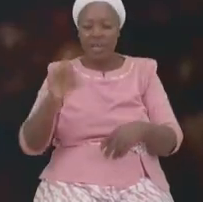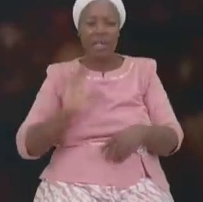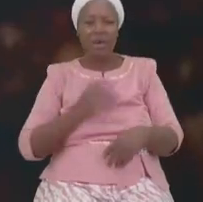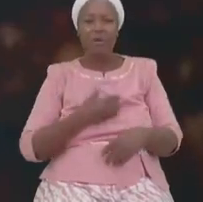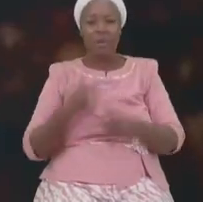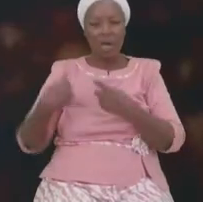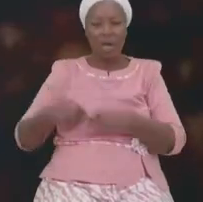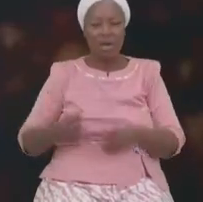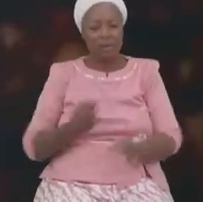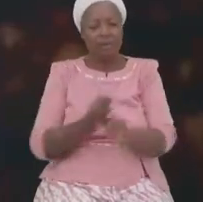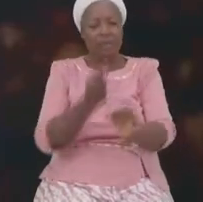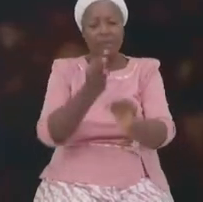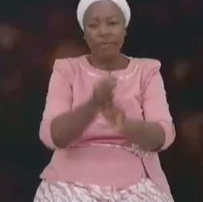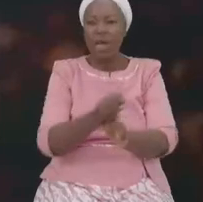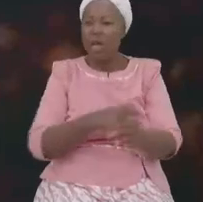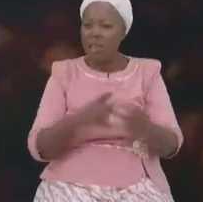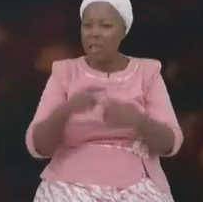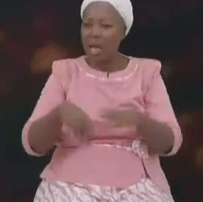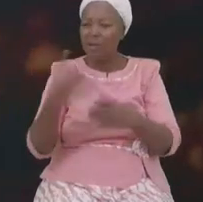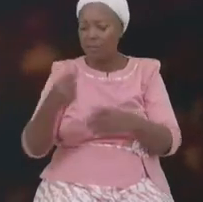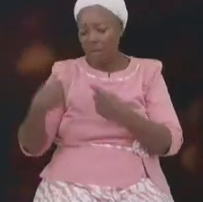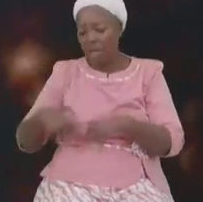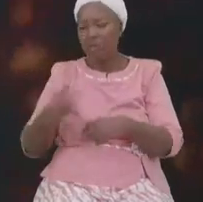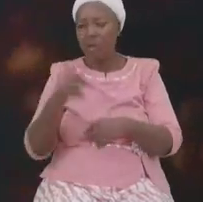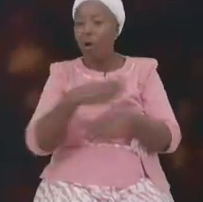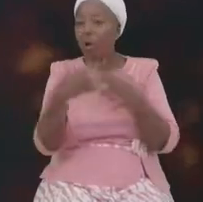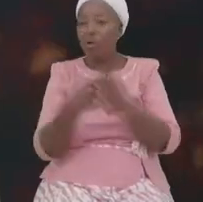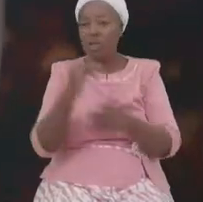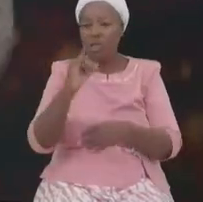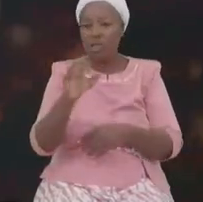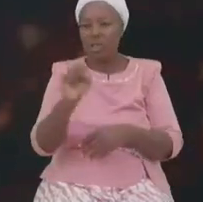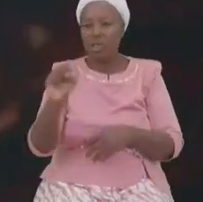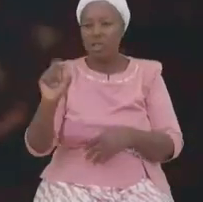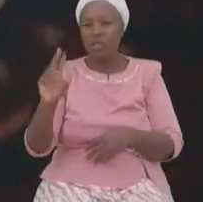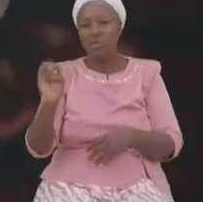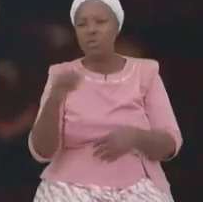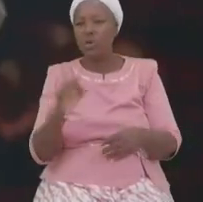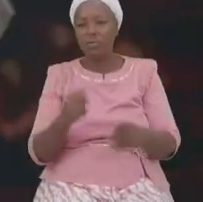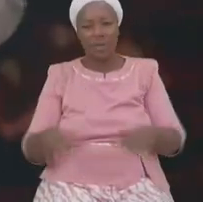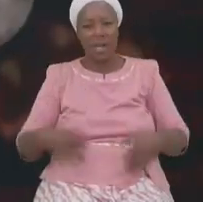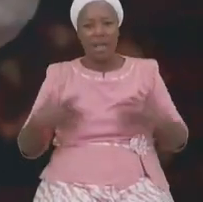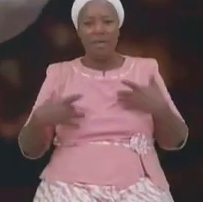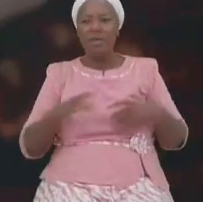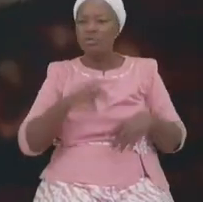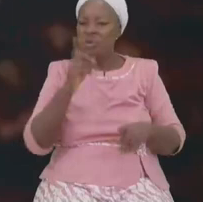cœur que viennent toutes les sources de la vie. Vous ne pouvez pas vous repentir sans votre